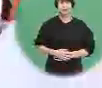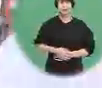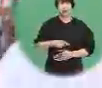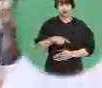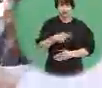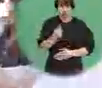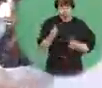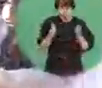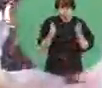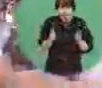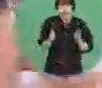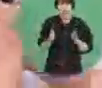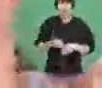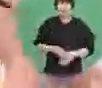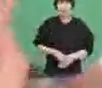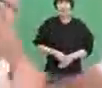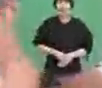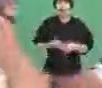ぴりじゃ